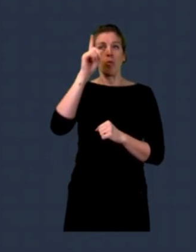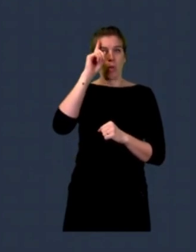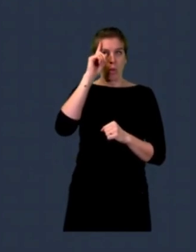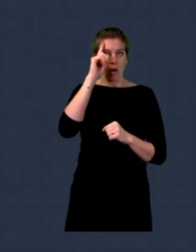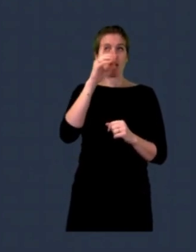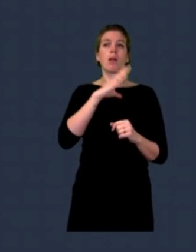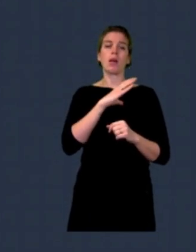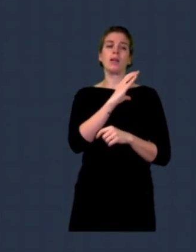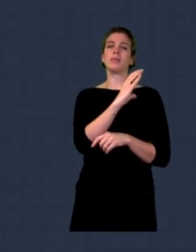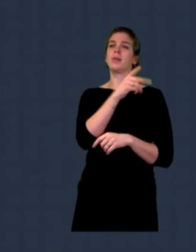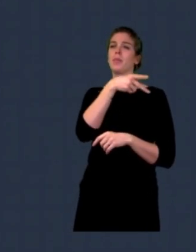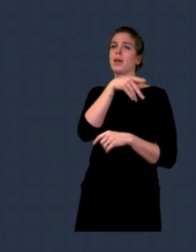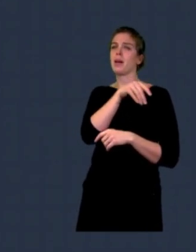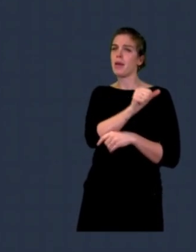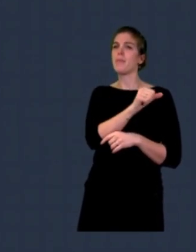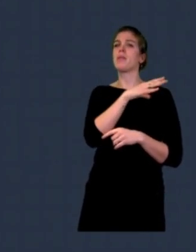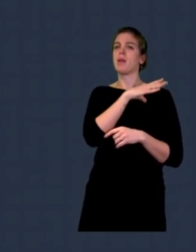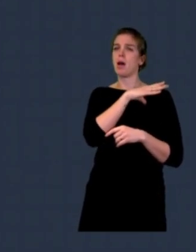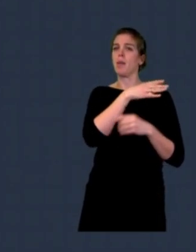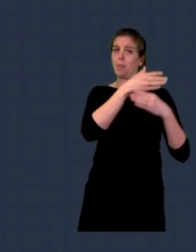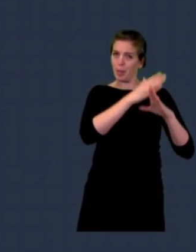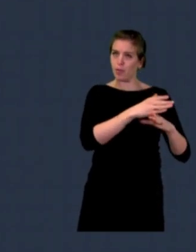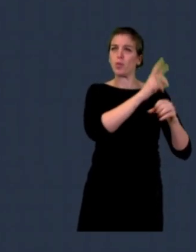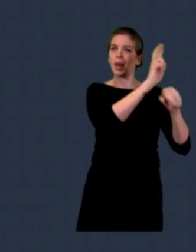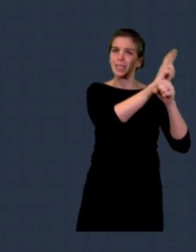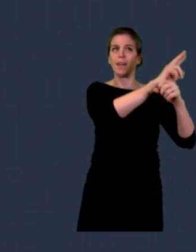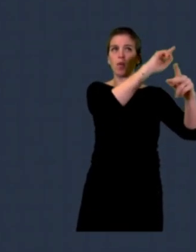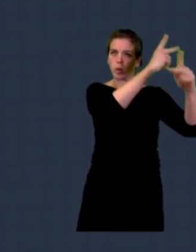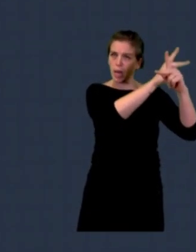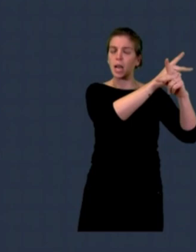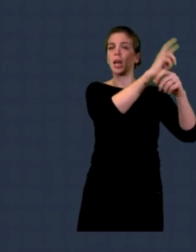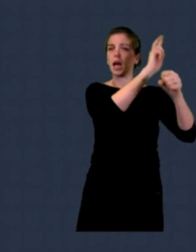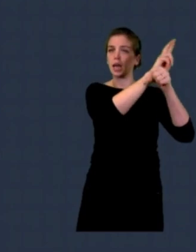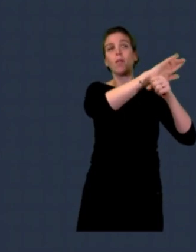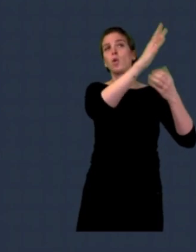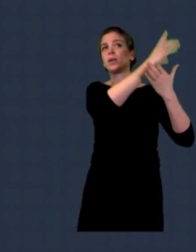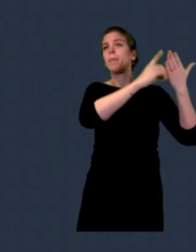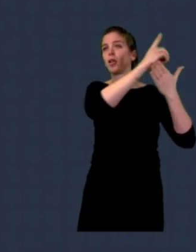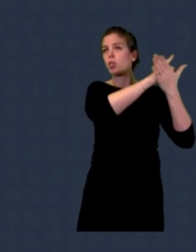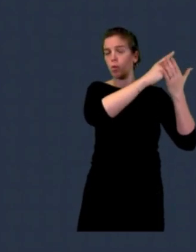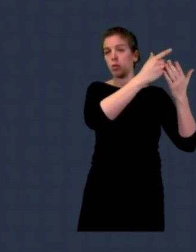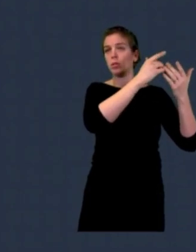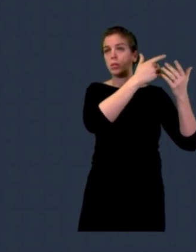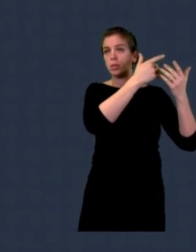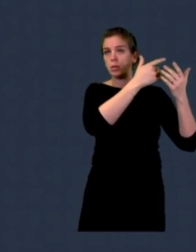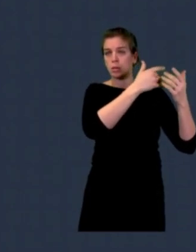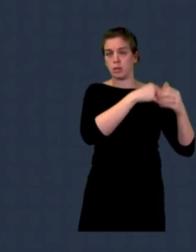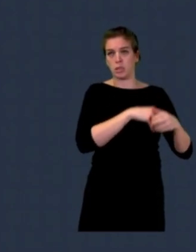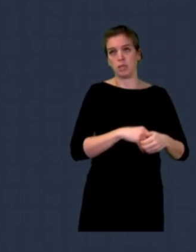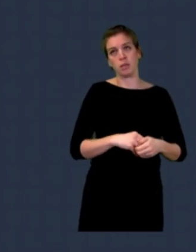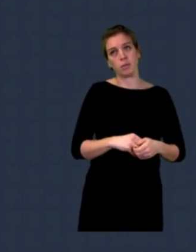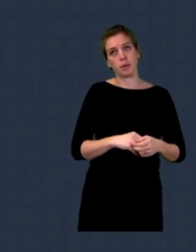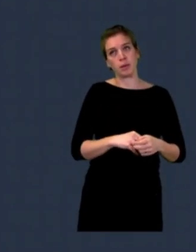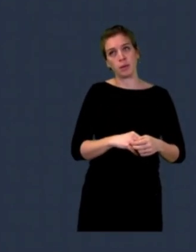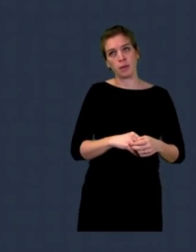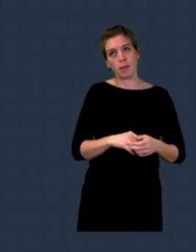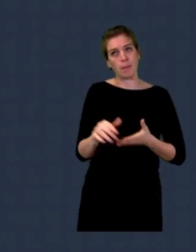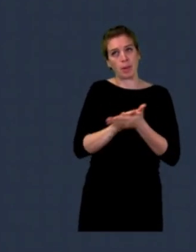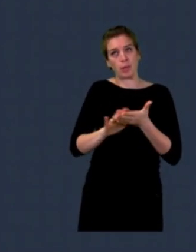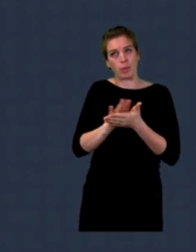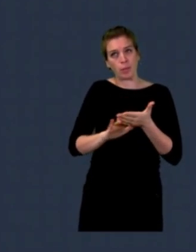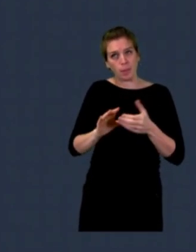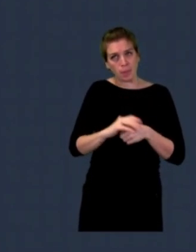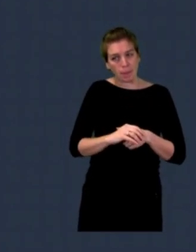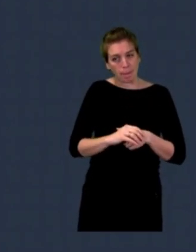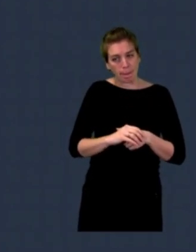CPAM et la réservation effective de chambres d'hôtel pour assurer l'efficacité de l'isolement. Or, dans votre plan, vous faites peser l'efficacité de l'isolement sur la